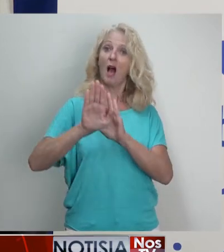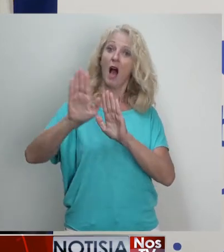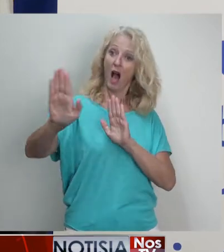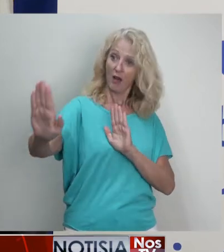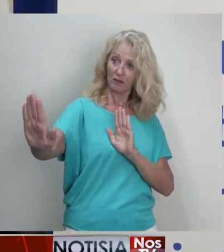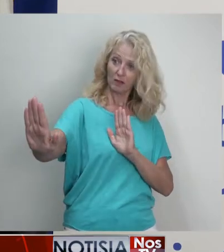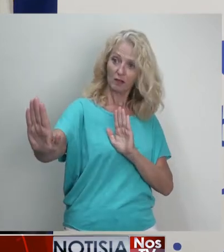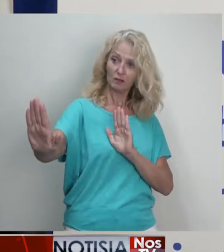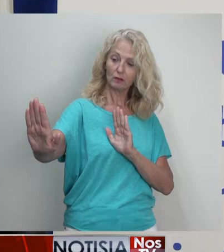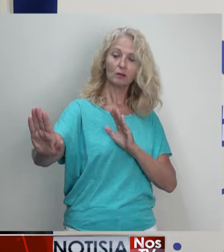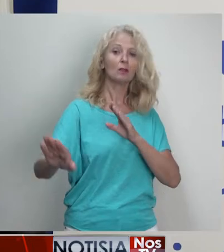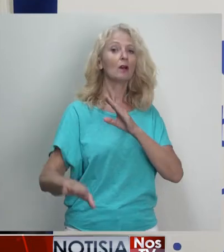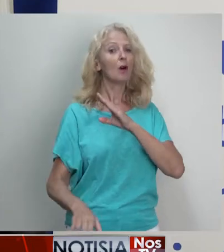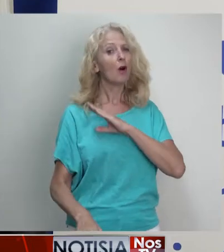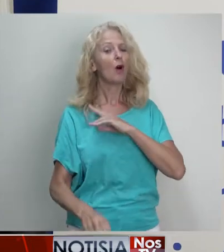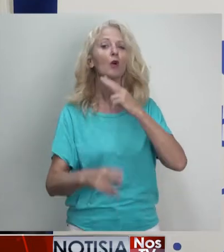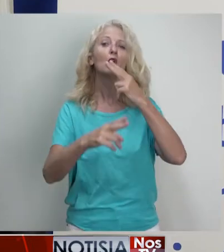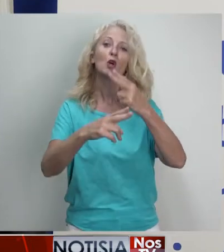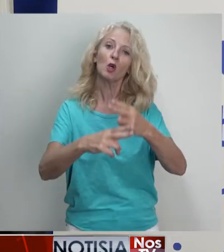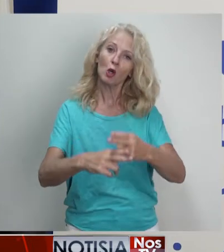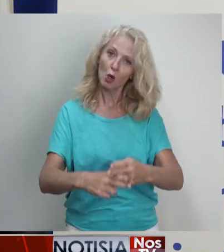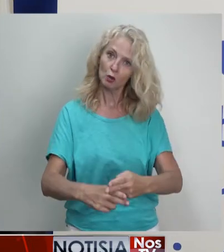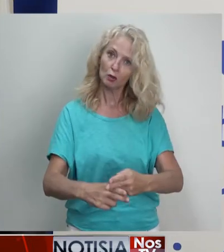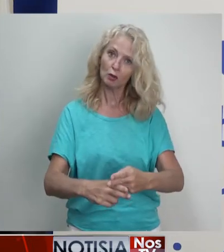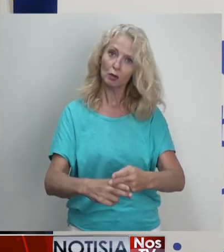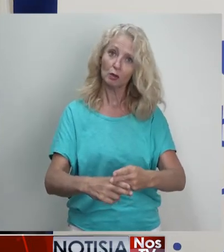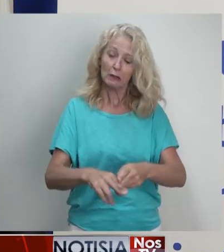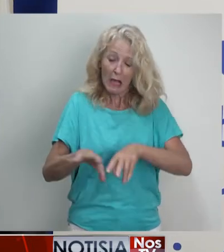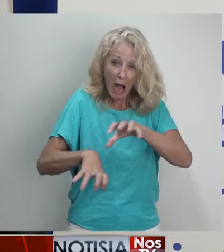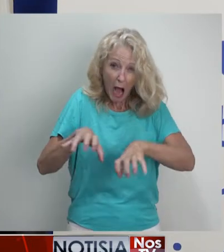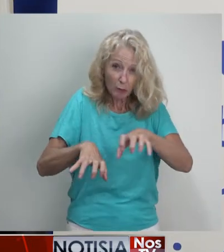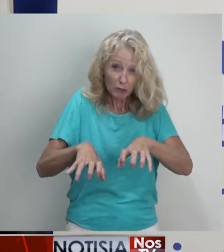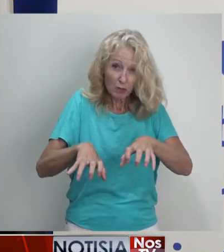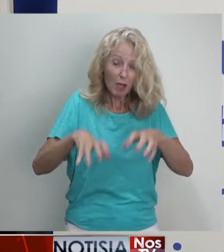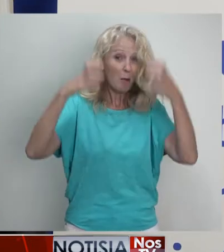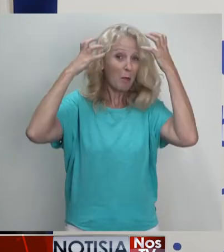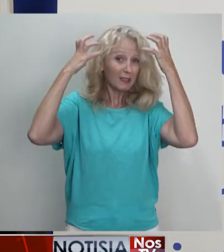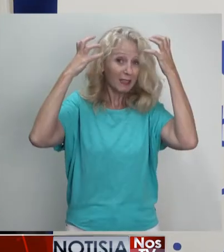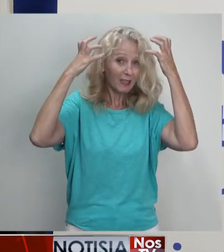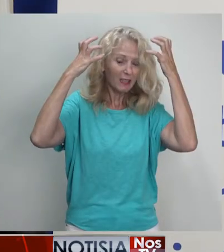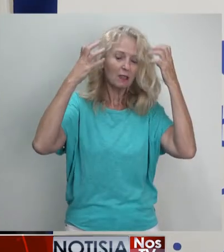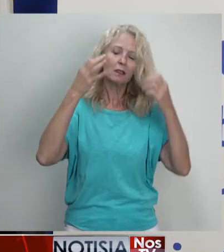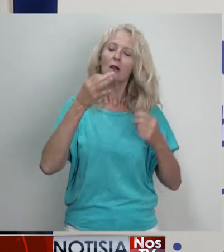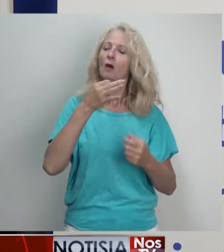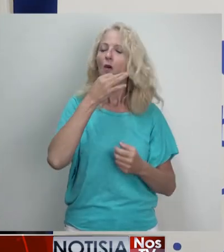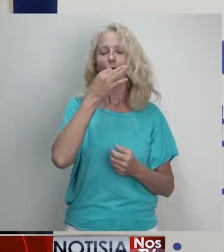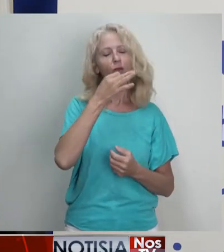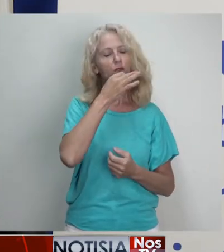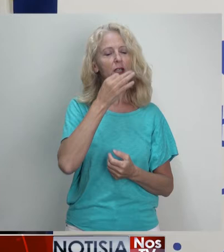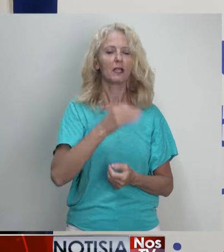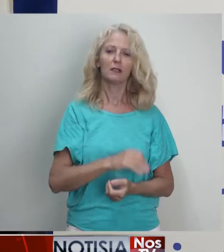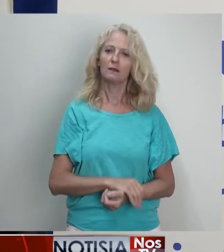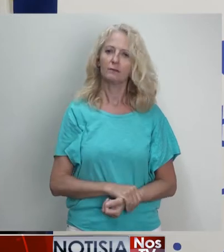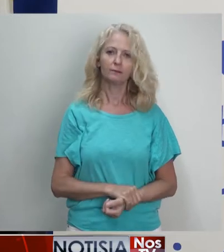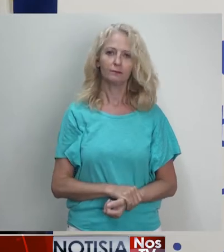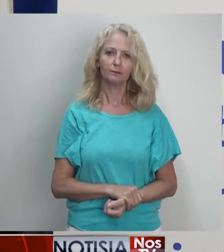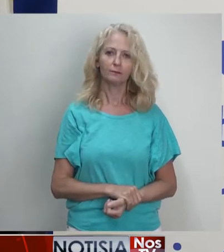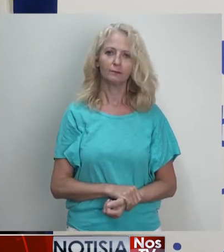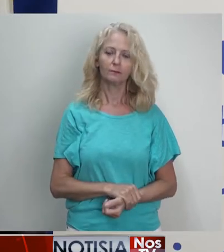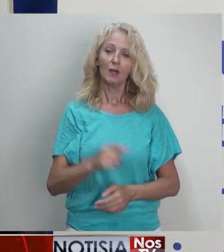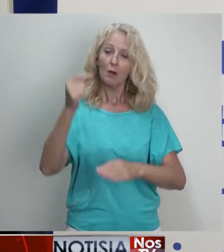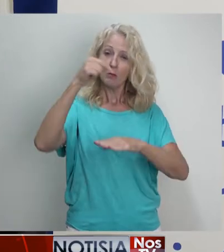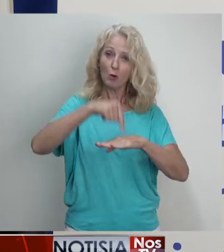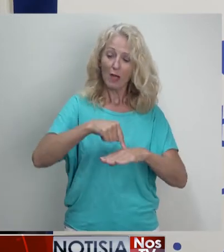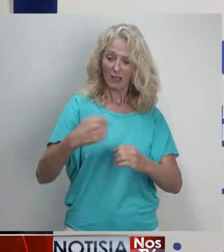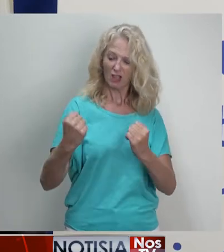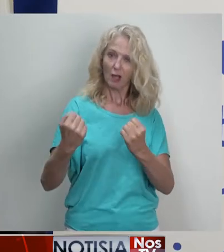de rust. Laat u niet verleiden tot hamsteren of paniek. Dat is echt niet nodig.